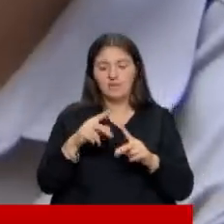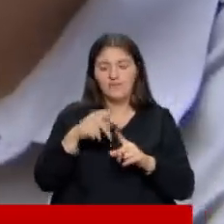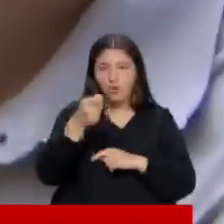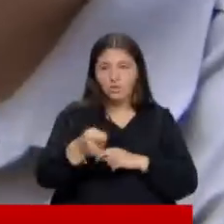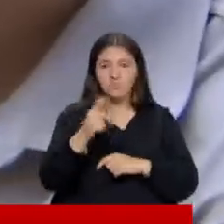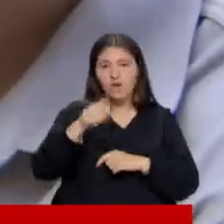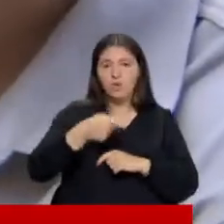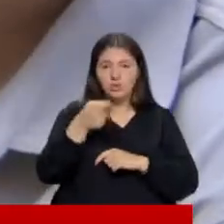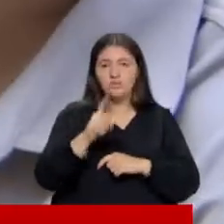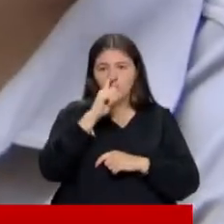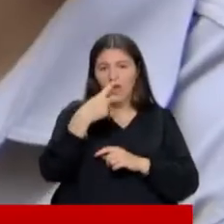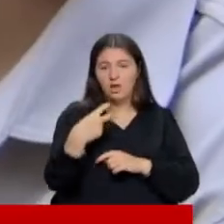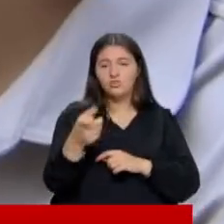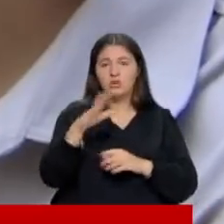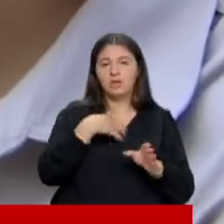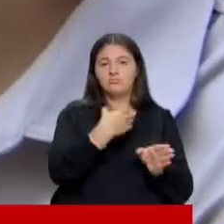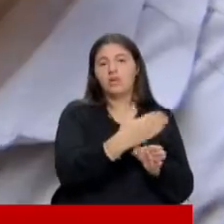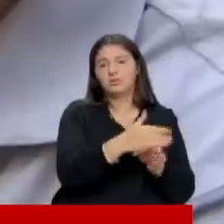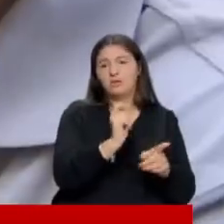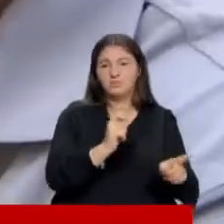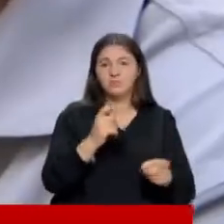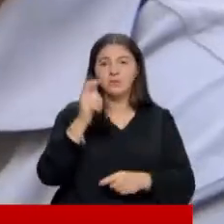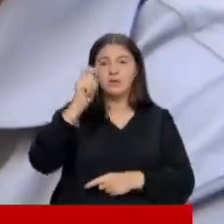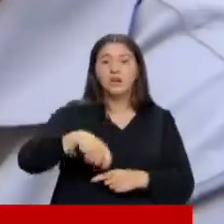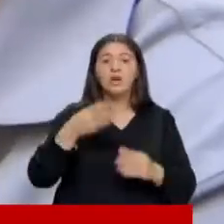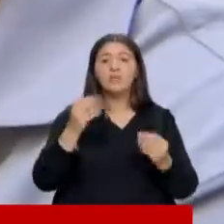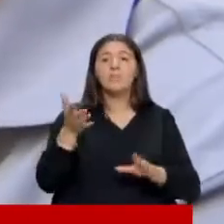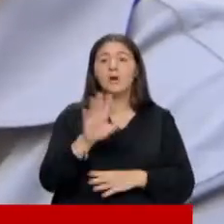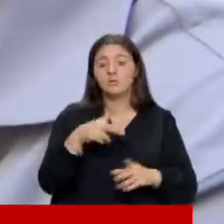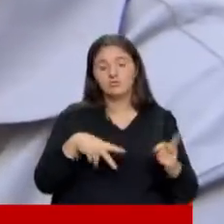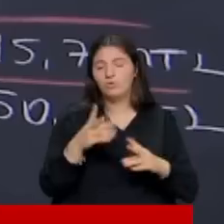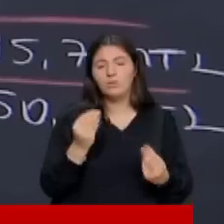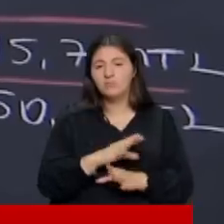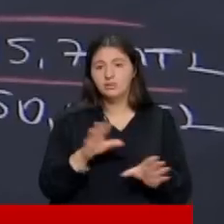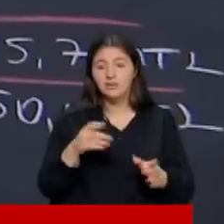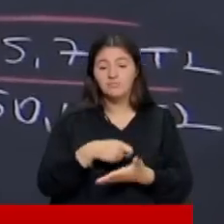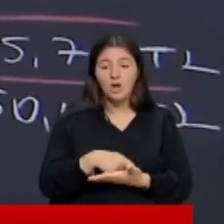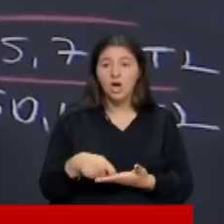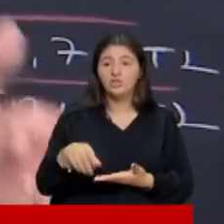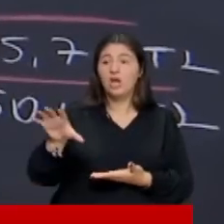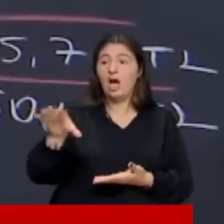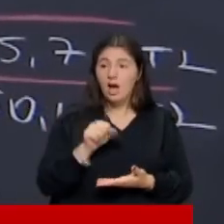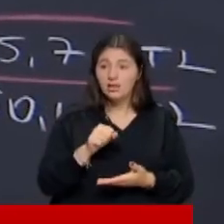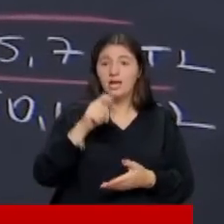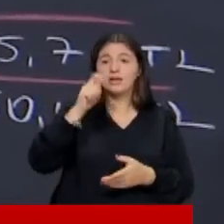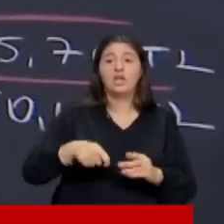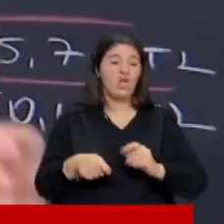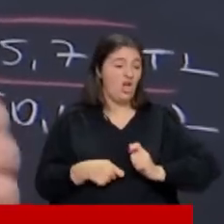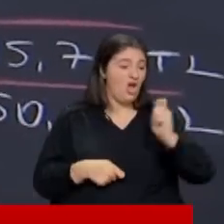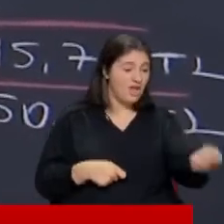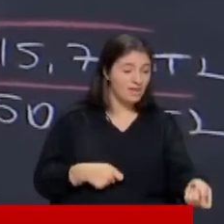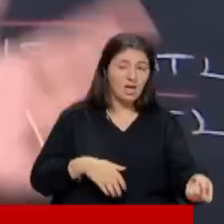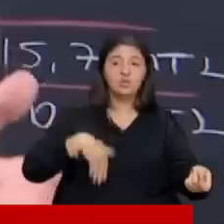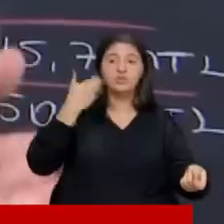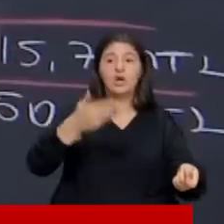dedim tek çekim yaptı Sonra kendim taksitlendirdim kredi kartı olmadan Başka türlü olmaz maaşı çek kredi kartını öde